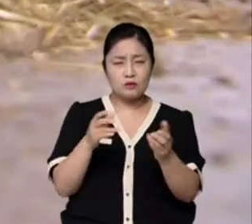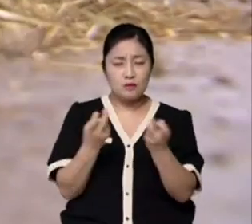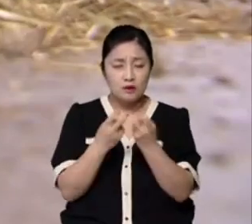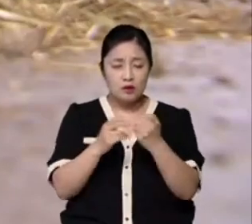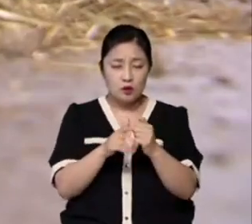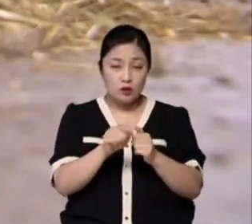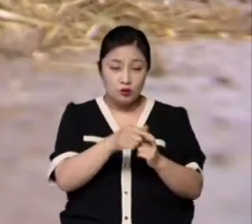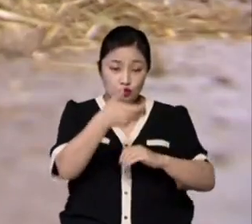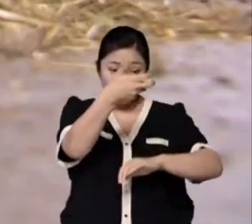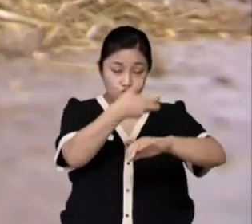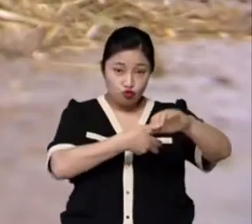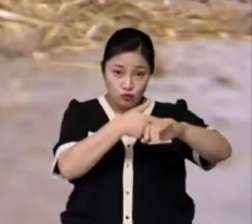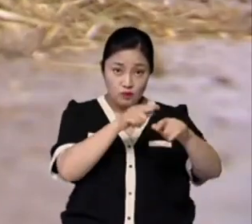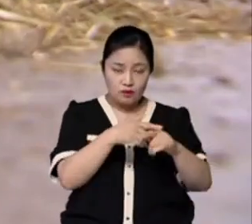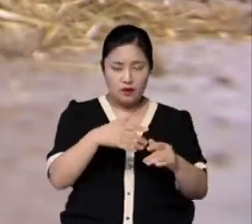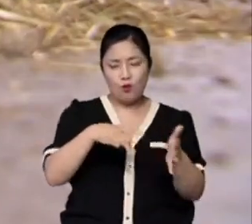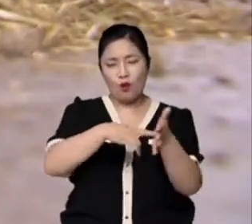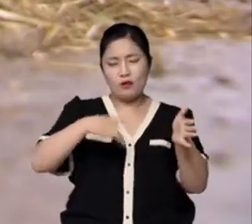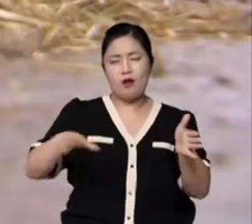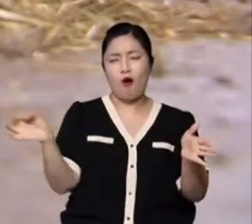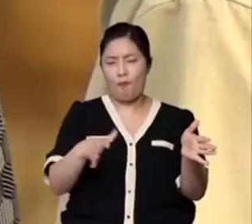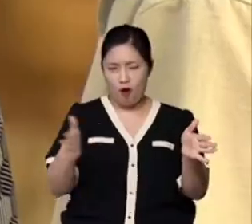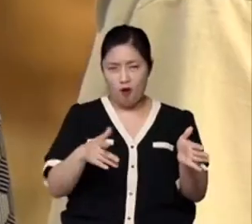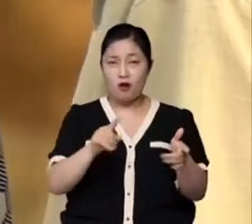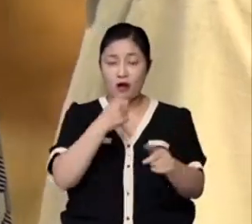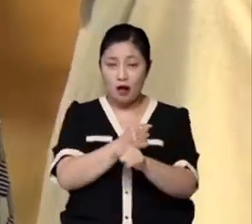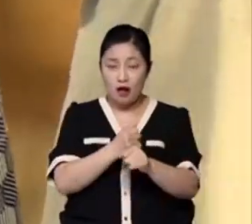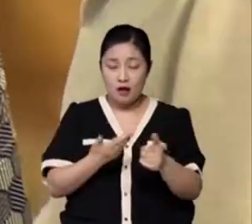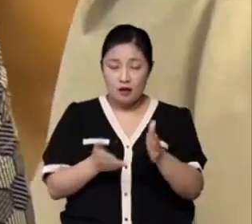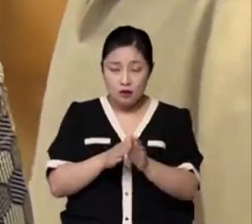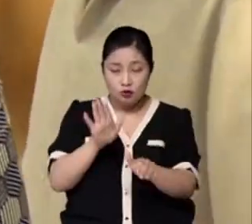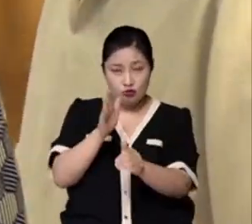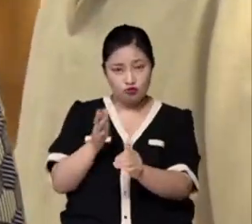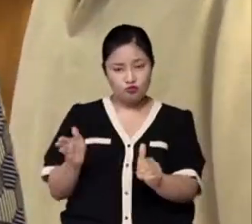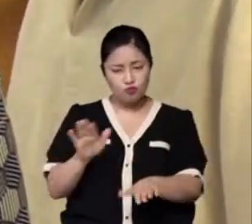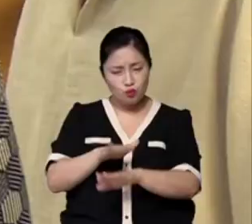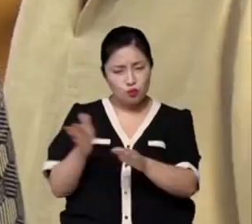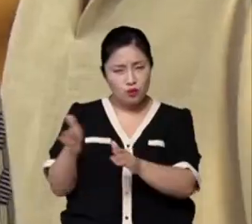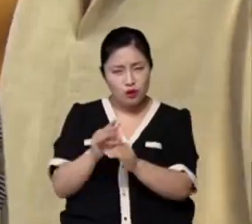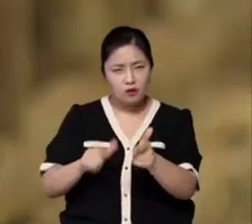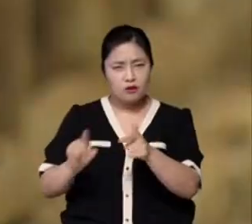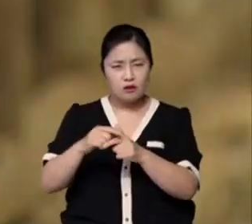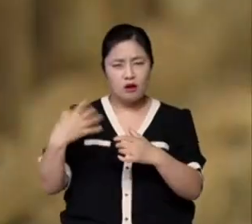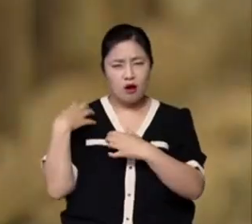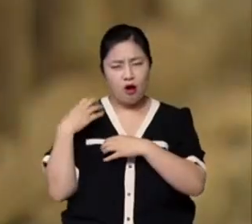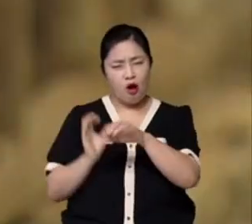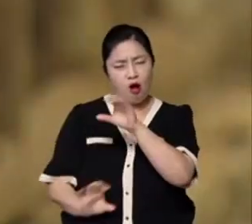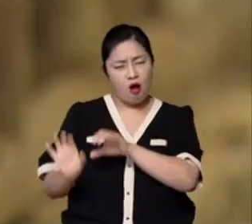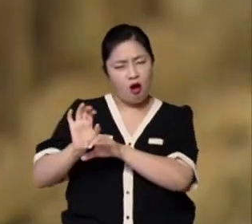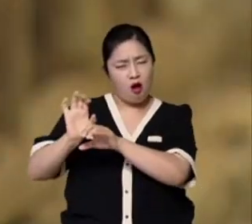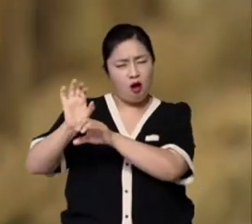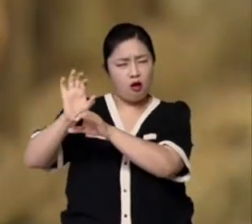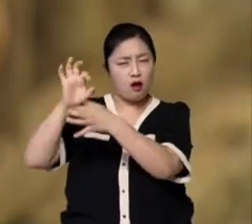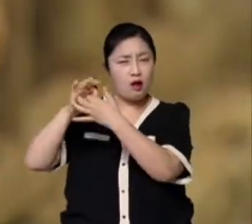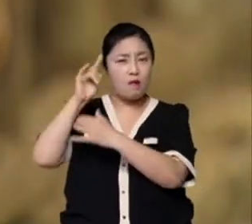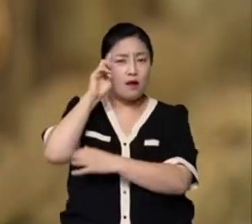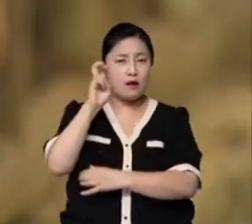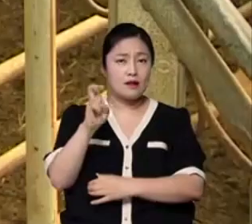수입 축산물에 대한 무관세 방침을 밝히면서 축산 농가의 어려움은 한층 가중될 우려를 낳고